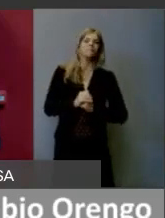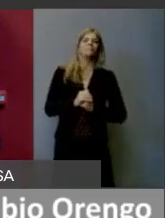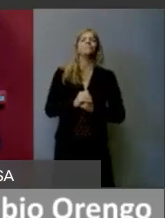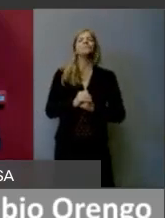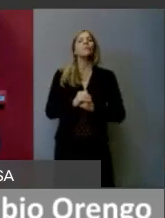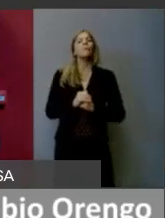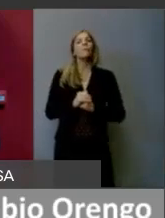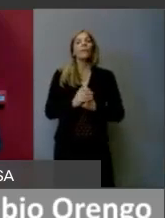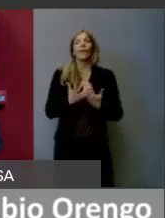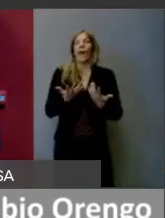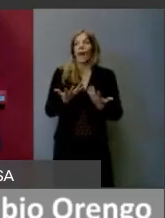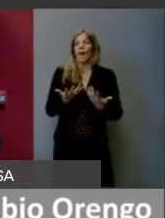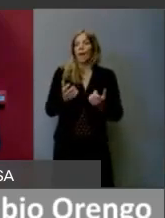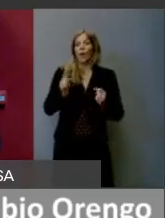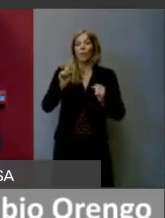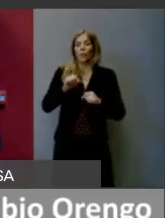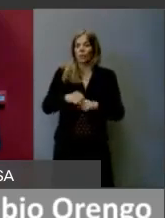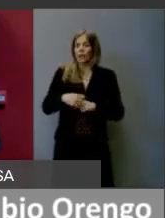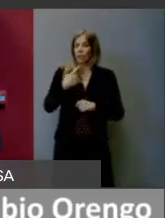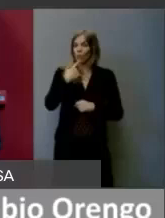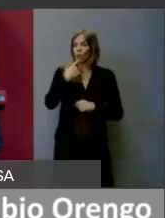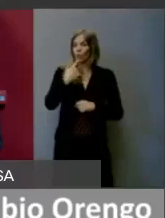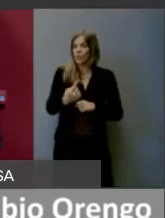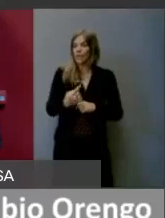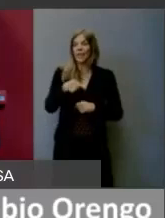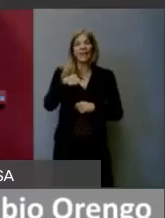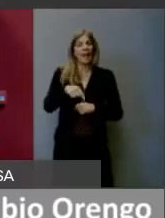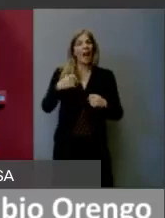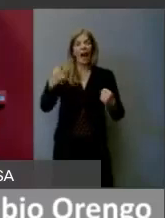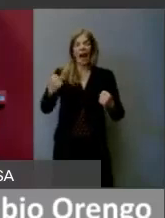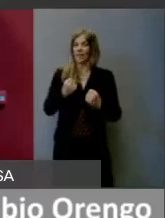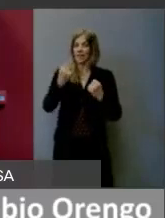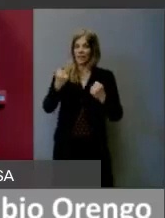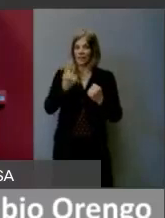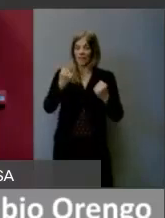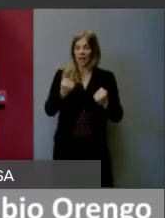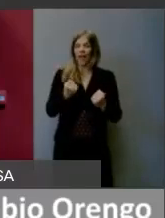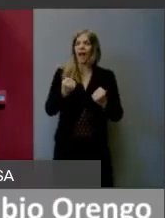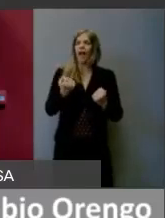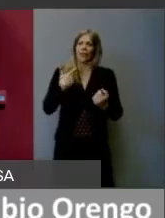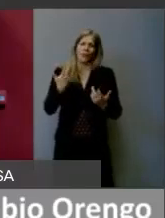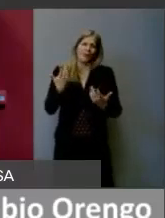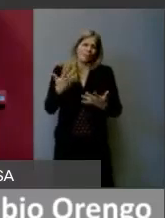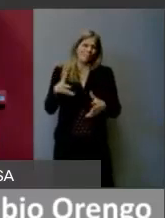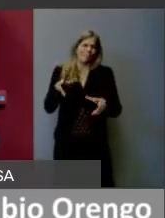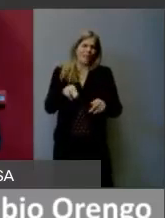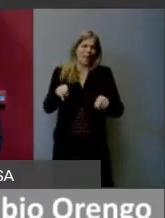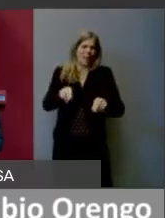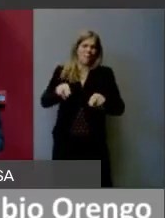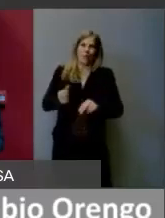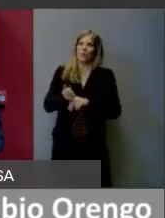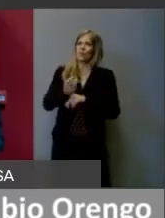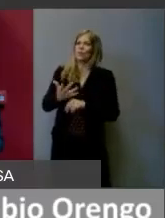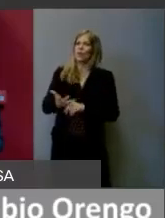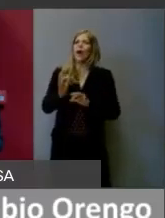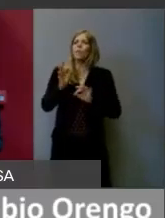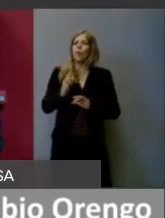E possiamo dire che questa attività, come spesso ripeto anche nei consigli comunali, è propria anche dei